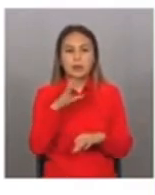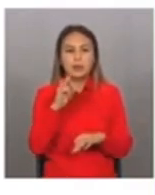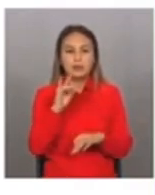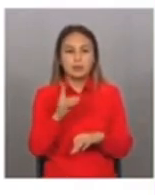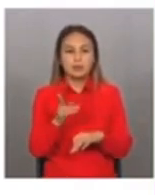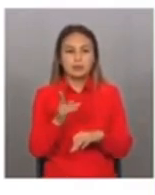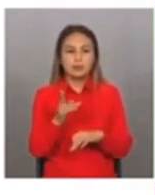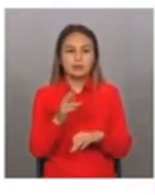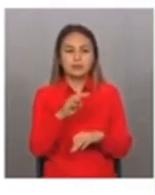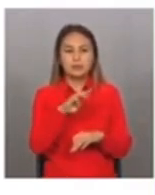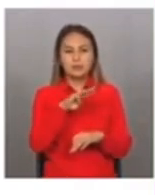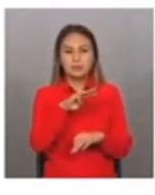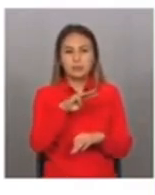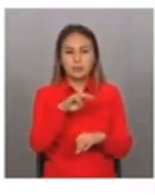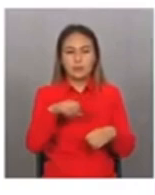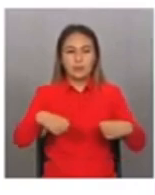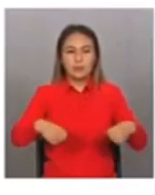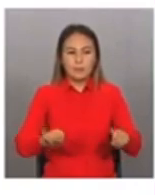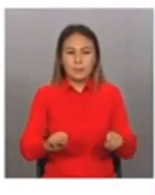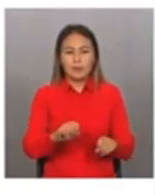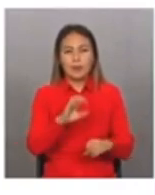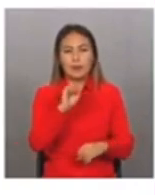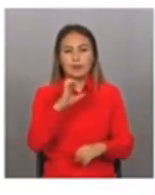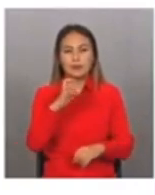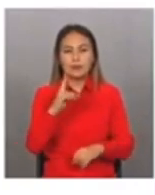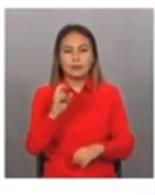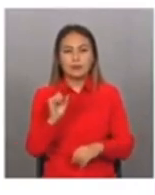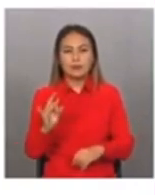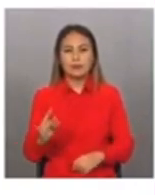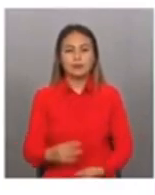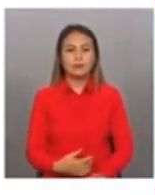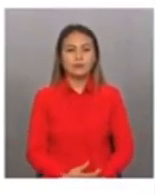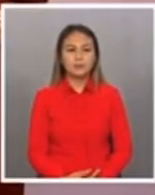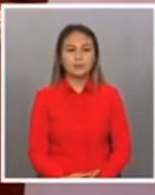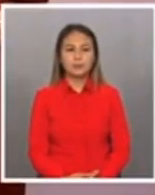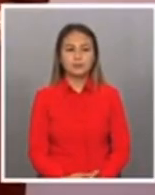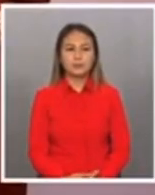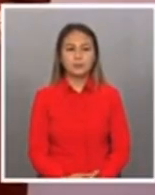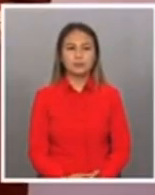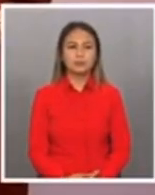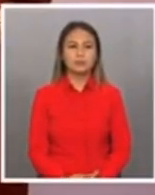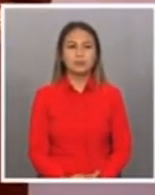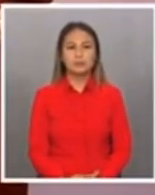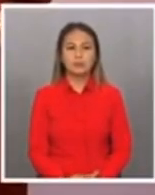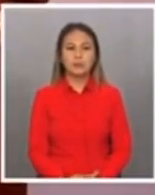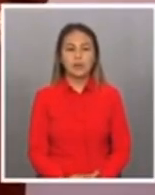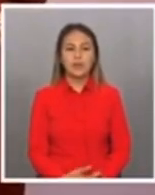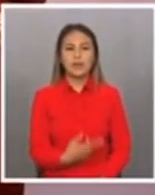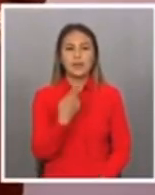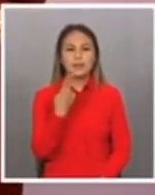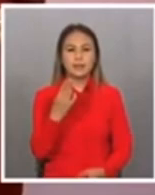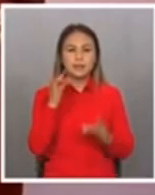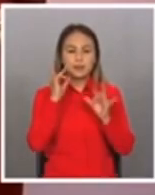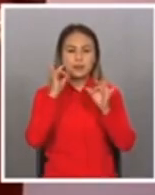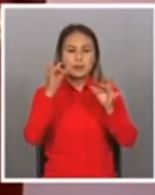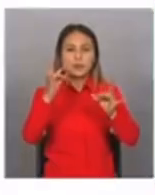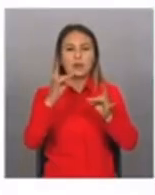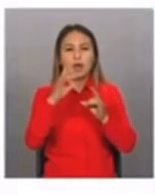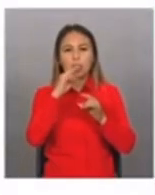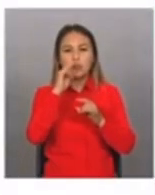астық, мотоцикл, асқар. Ц дыбысының айтылуын естеріңе